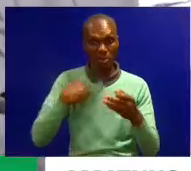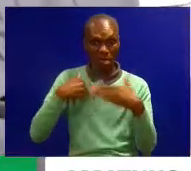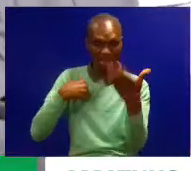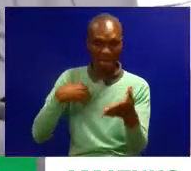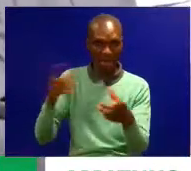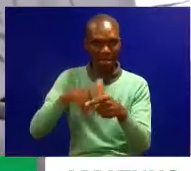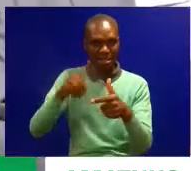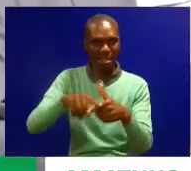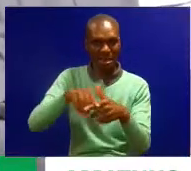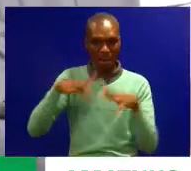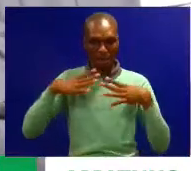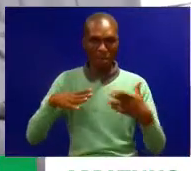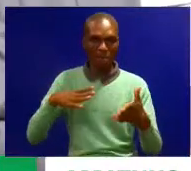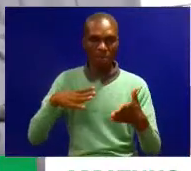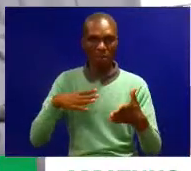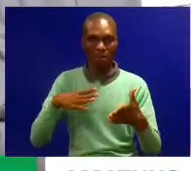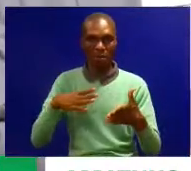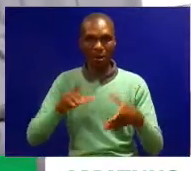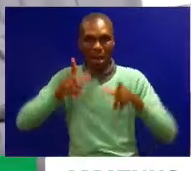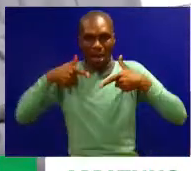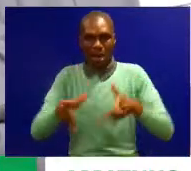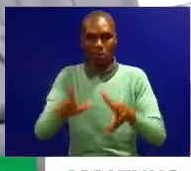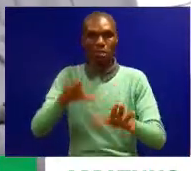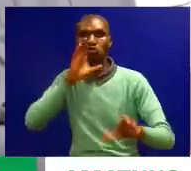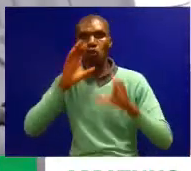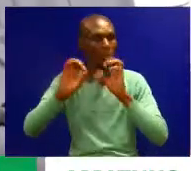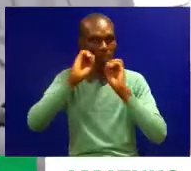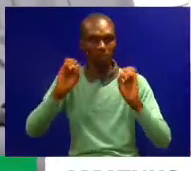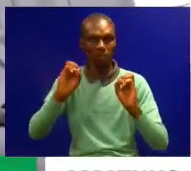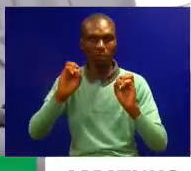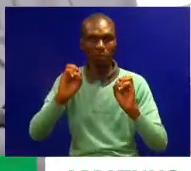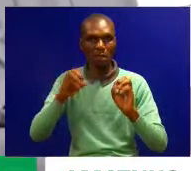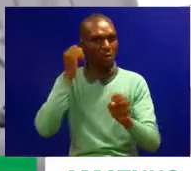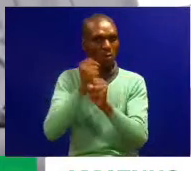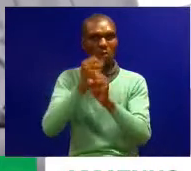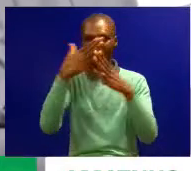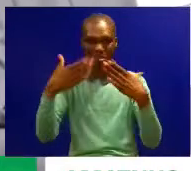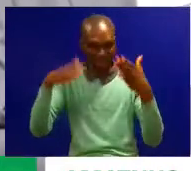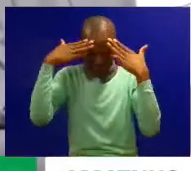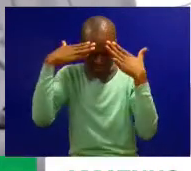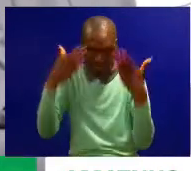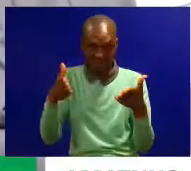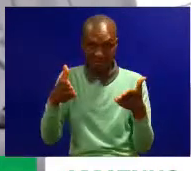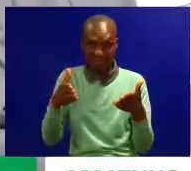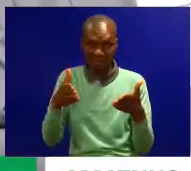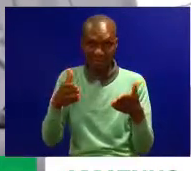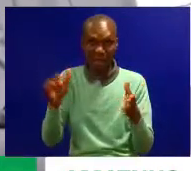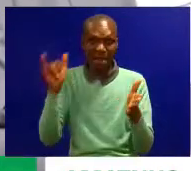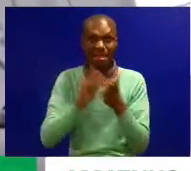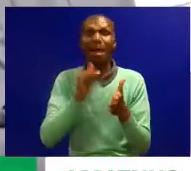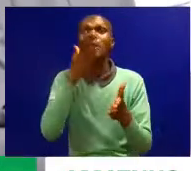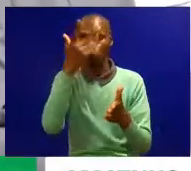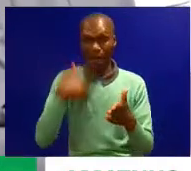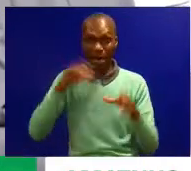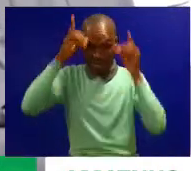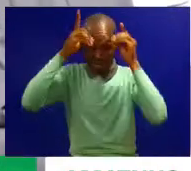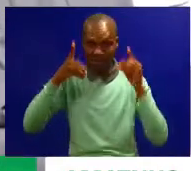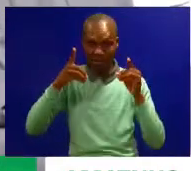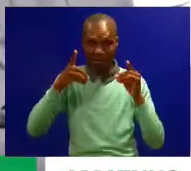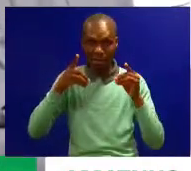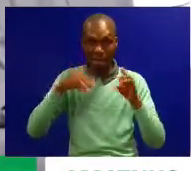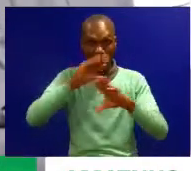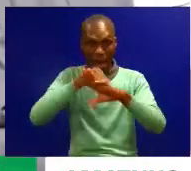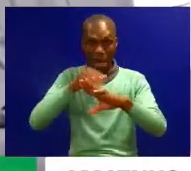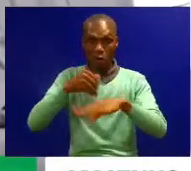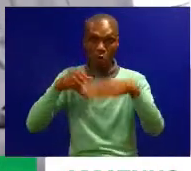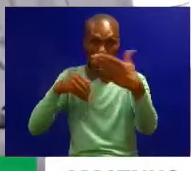nga gusenga bantu nga ntu kumwala ache kukwana ta kora ki wano nka nakiekwa na tebe tenga yonko